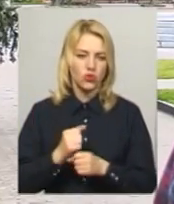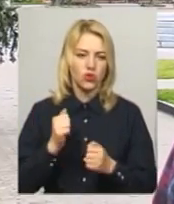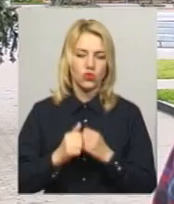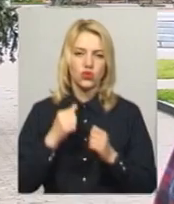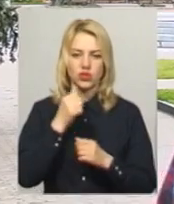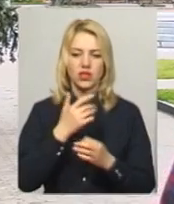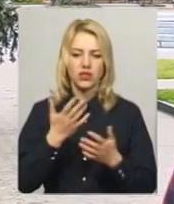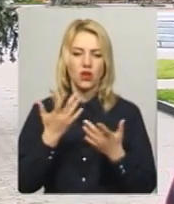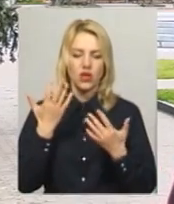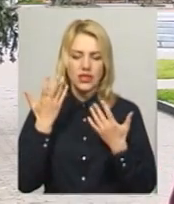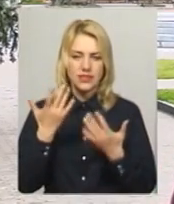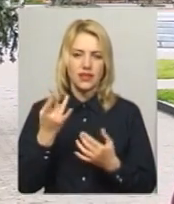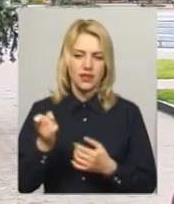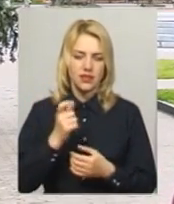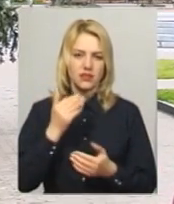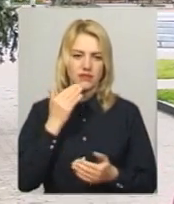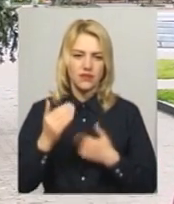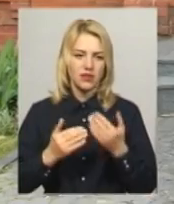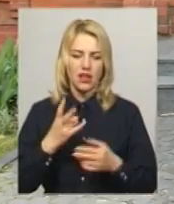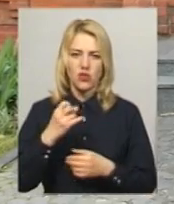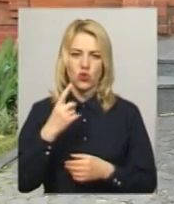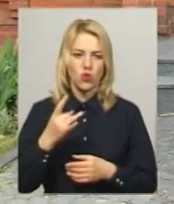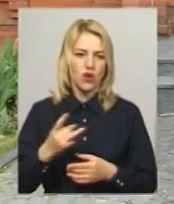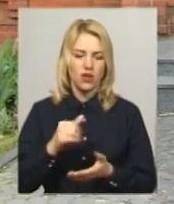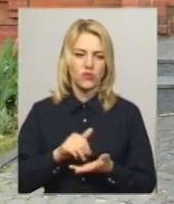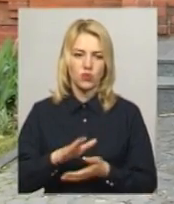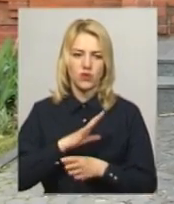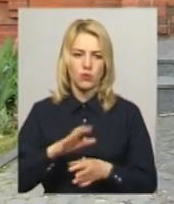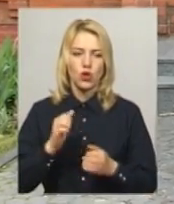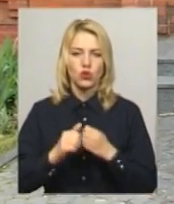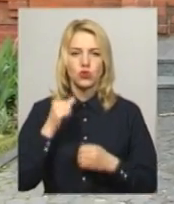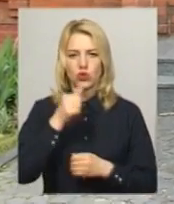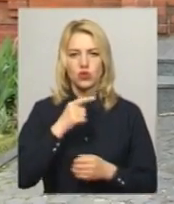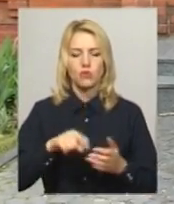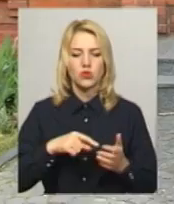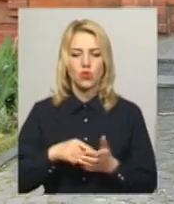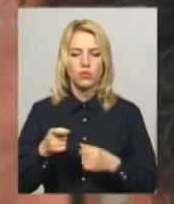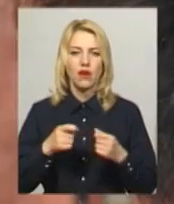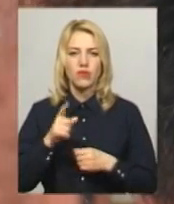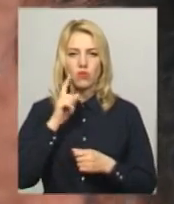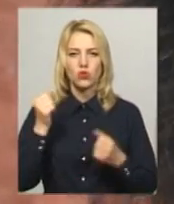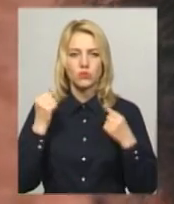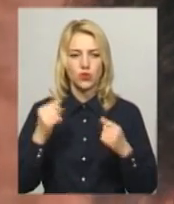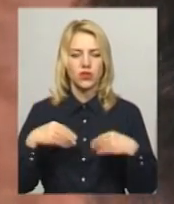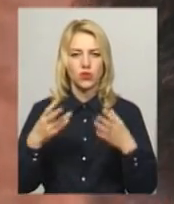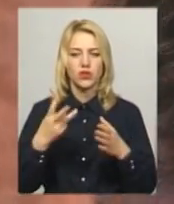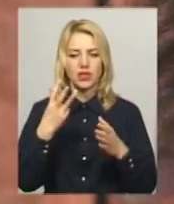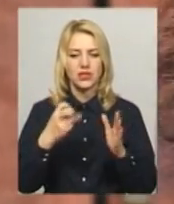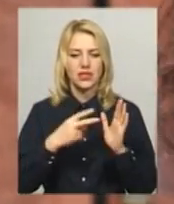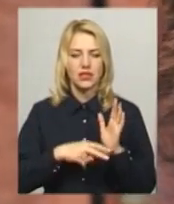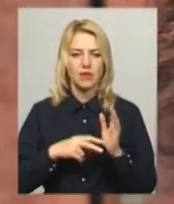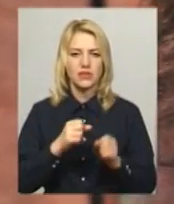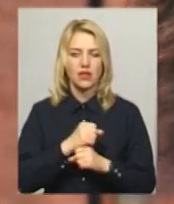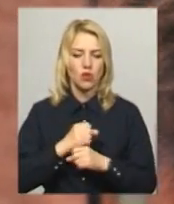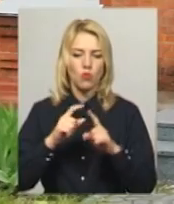відколи ми зверталися, що жодного року нам не відмовлено було. Щорічно у Хмельницькому міському управлінні молоді та спорту надають до 370 путівок